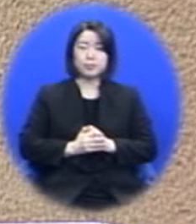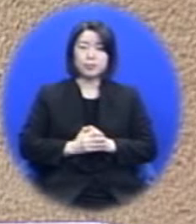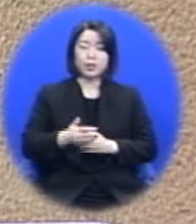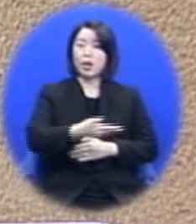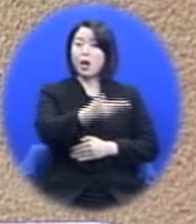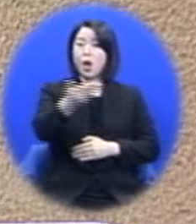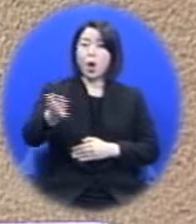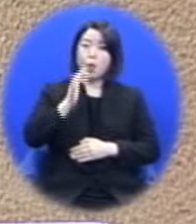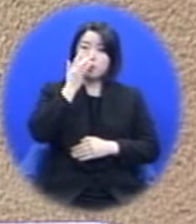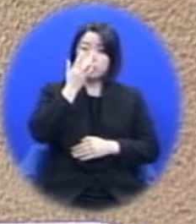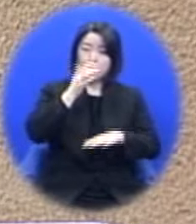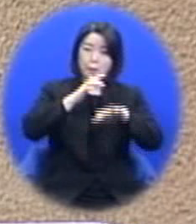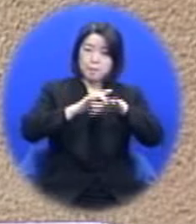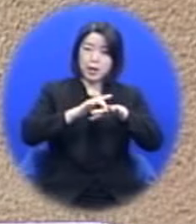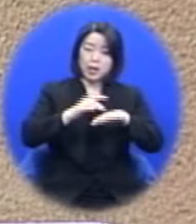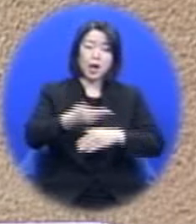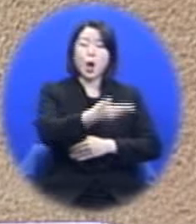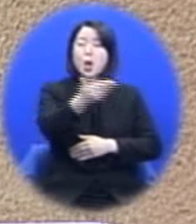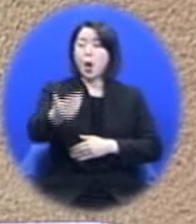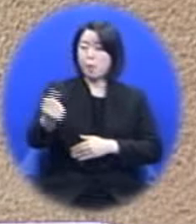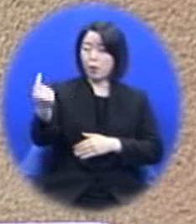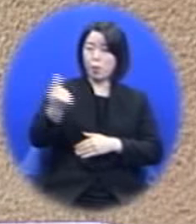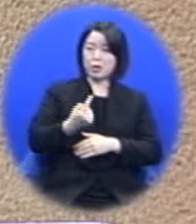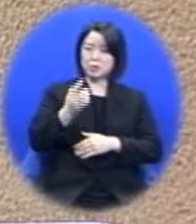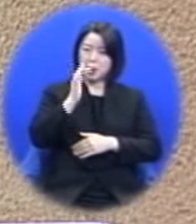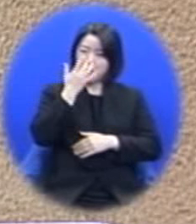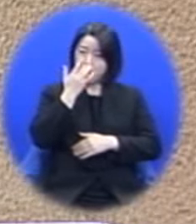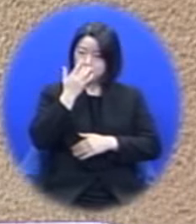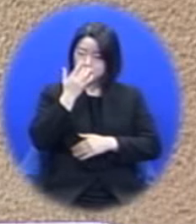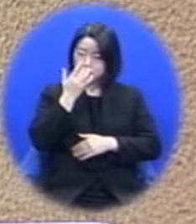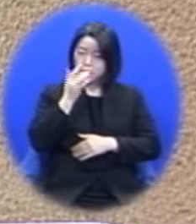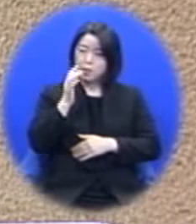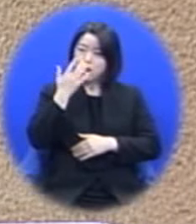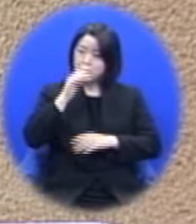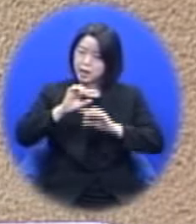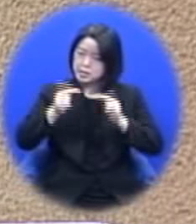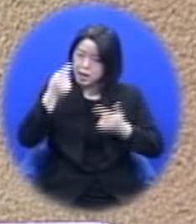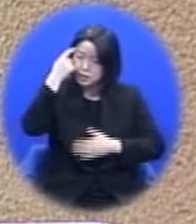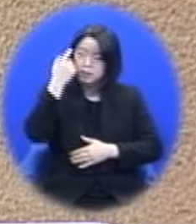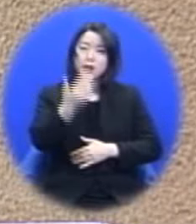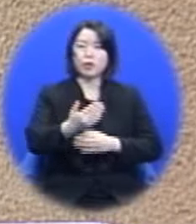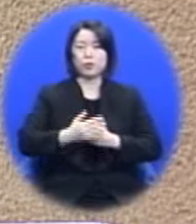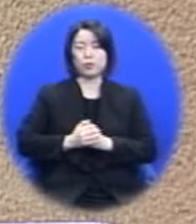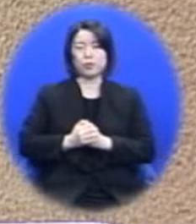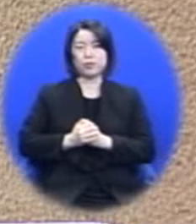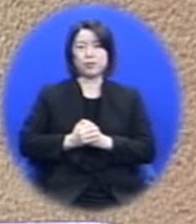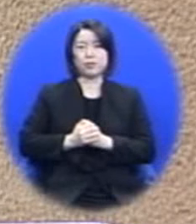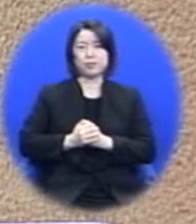여러분, 마귀가 여러분에게 다가와서 헷갈릴까요? 안 헷갈릴까요?